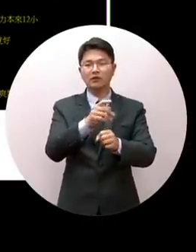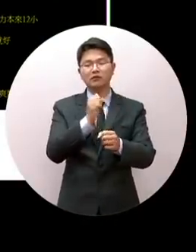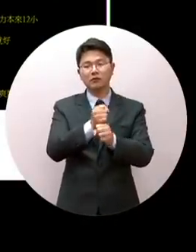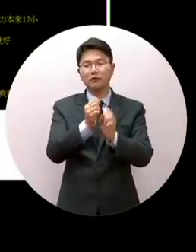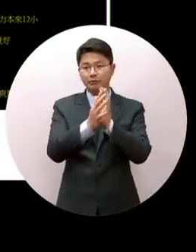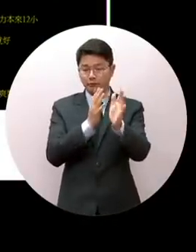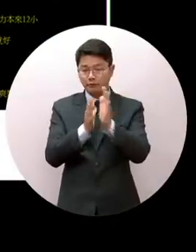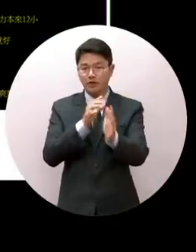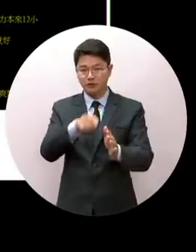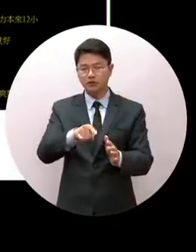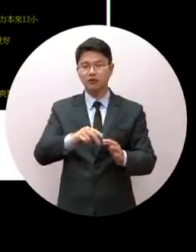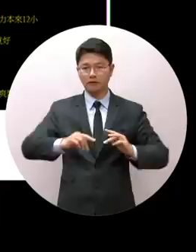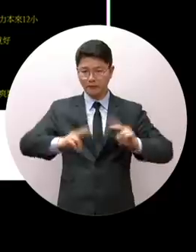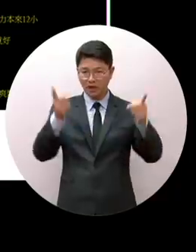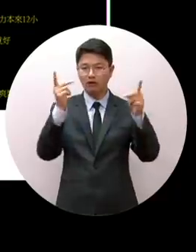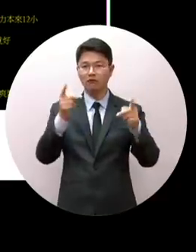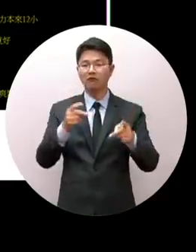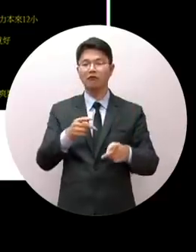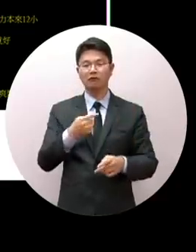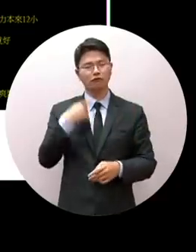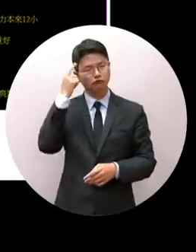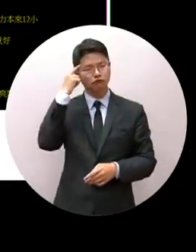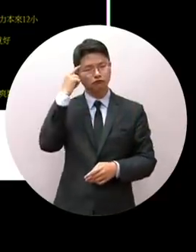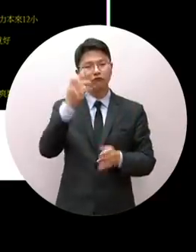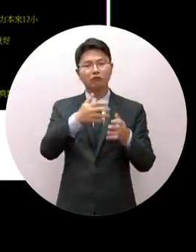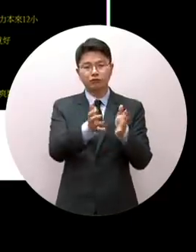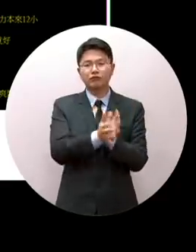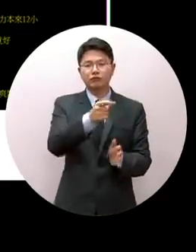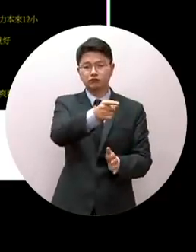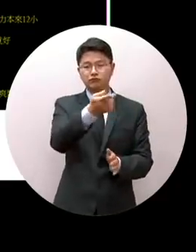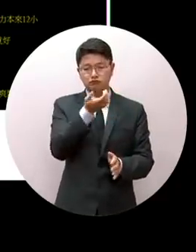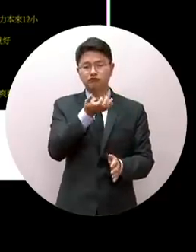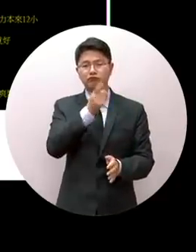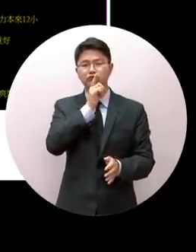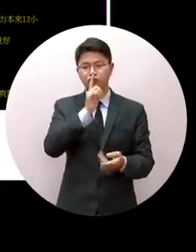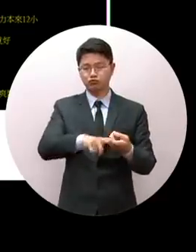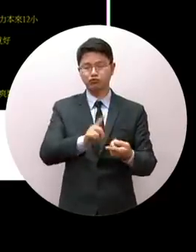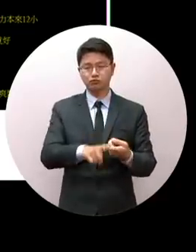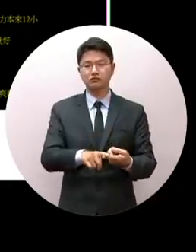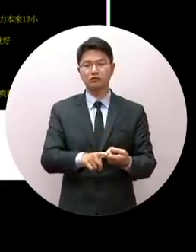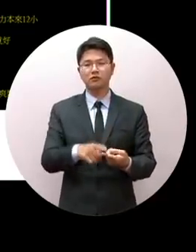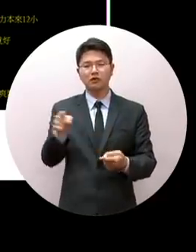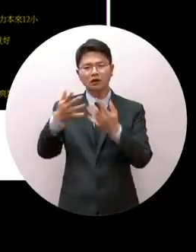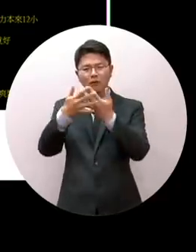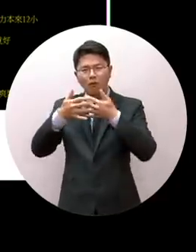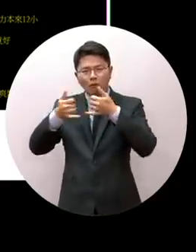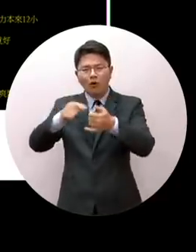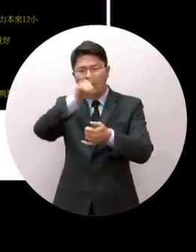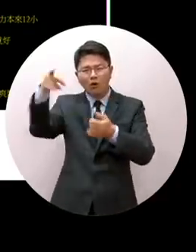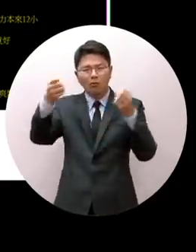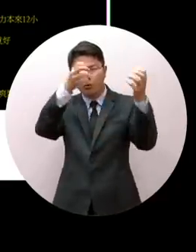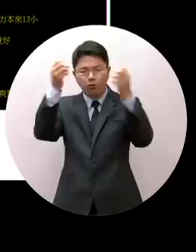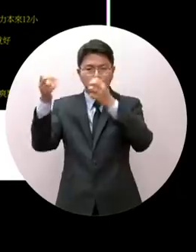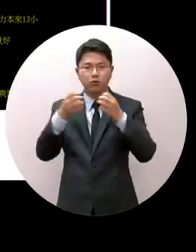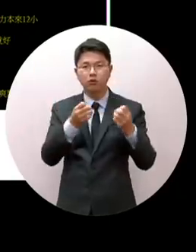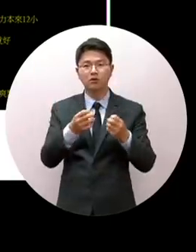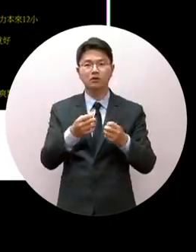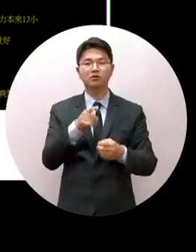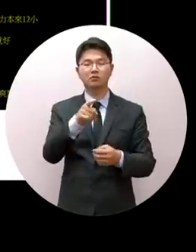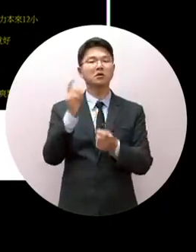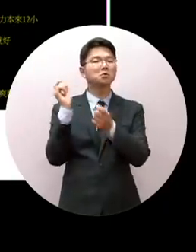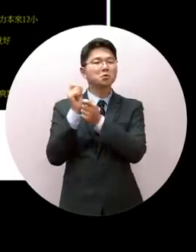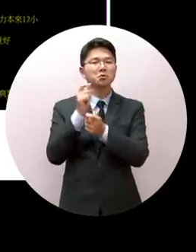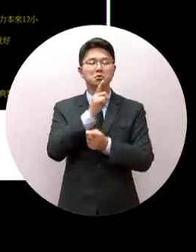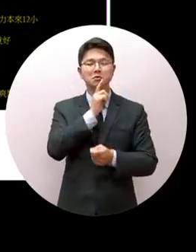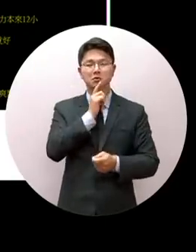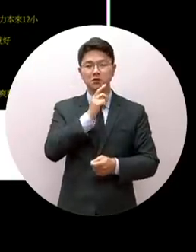如刚才部长您讲，这是一个好的方向，但是这个网络的讨论，虽然你们前一阵子把警察